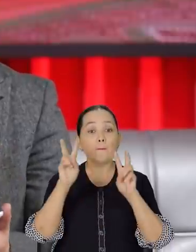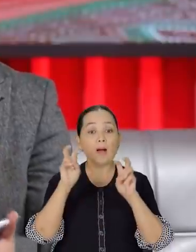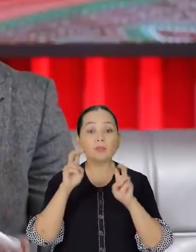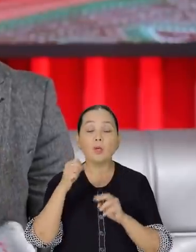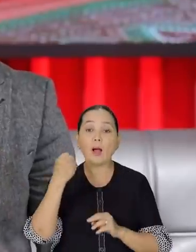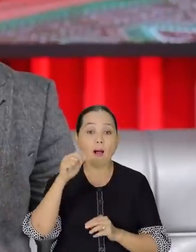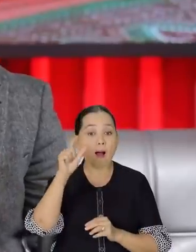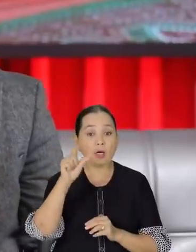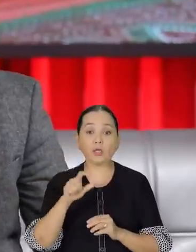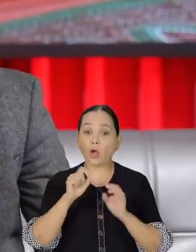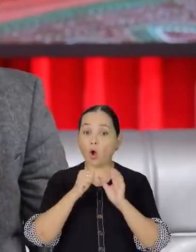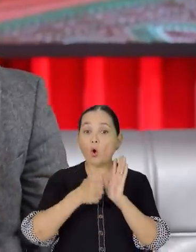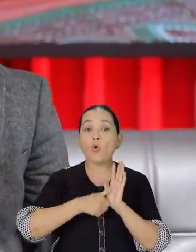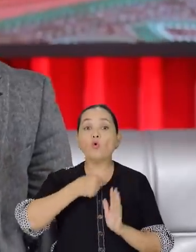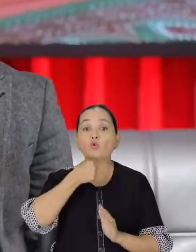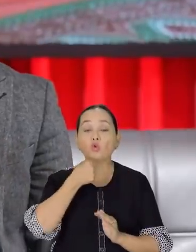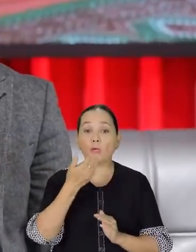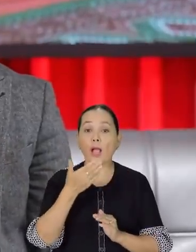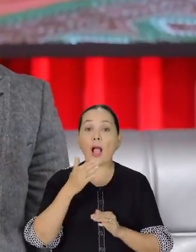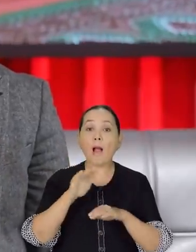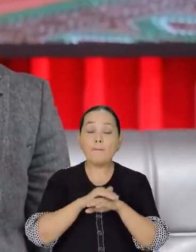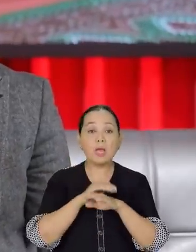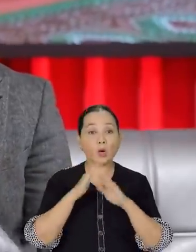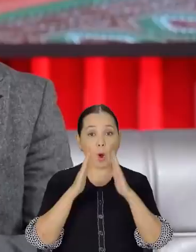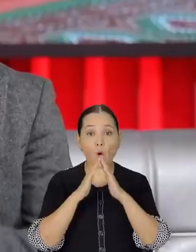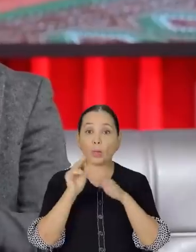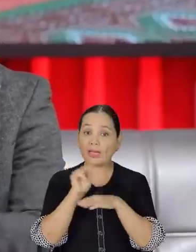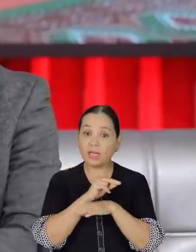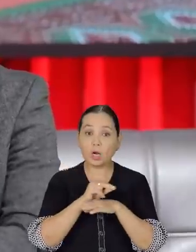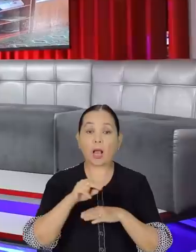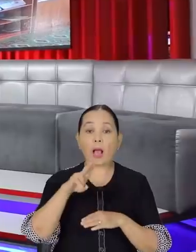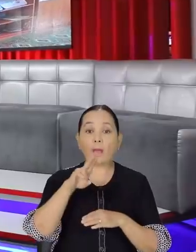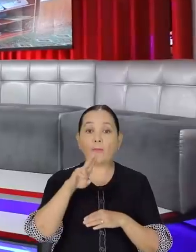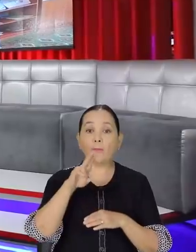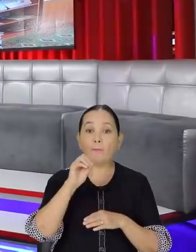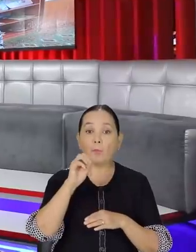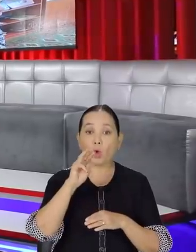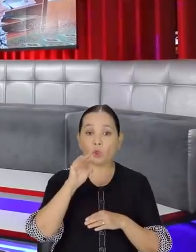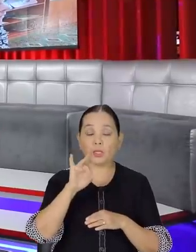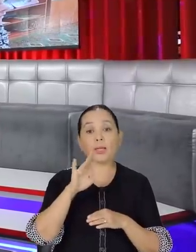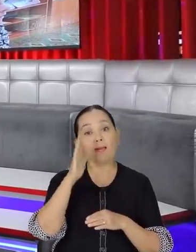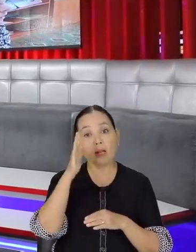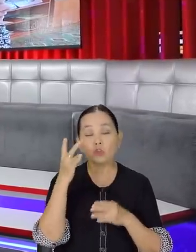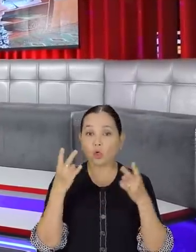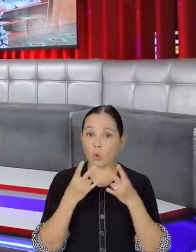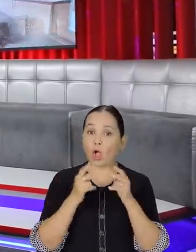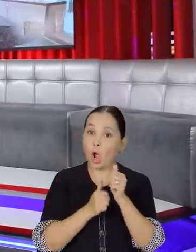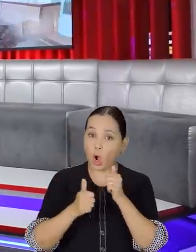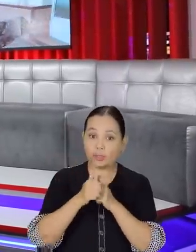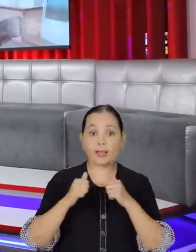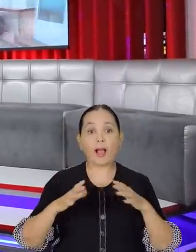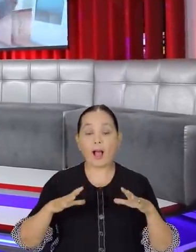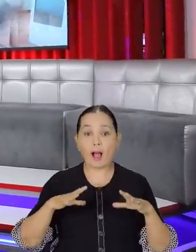mavzuyimiz qahramoni 16 yoshli mehribonlik uyi tarbiyalanuvchisi Pyotr kelajagi uchun ancha oldindan